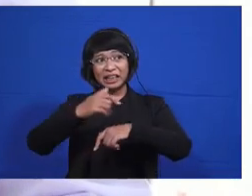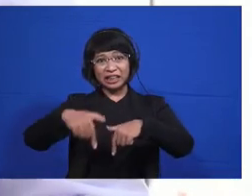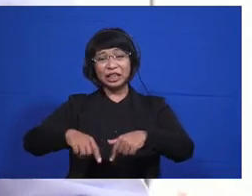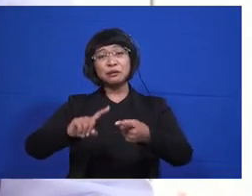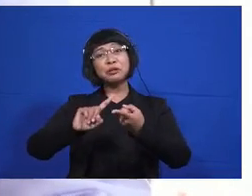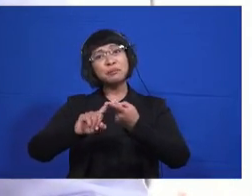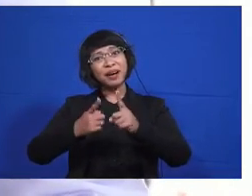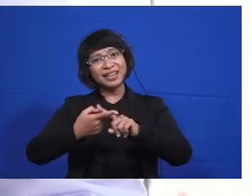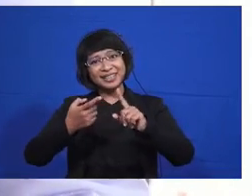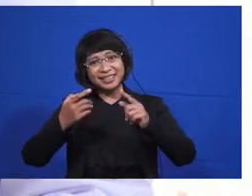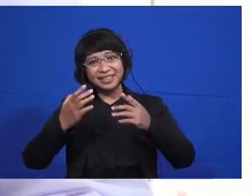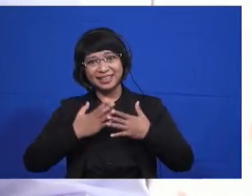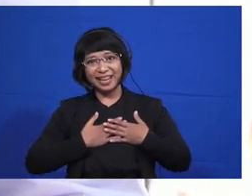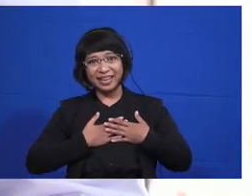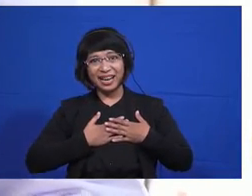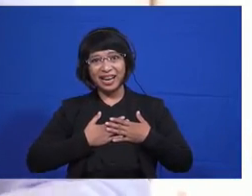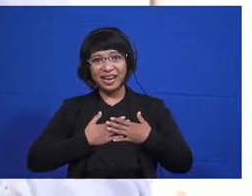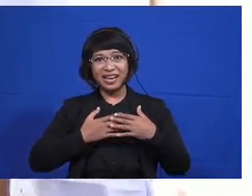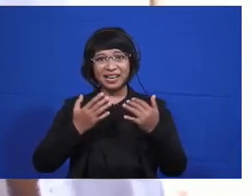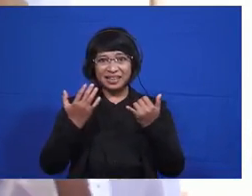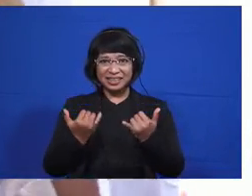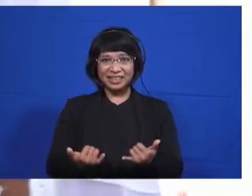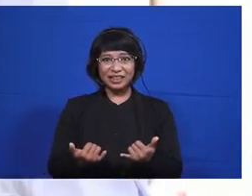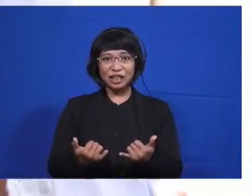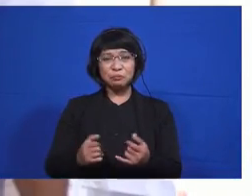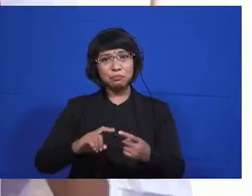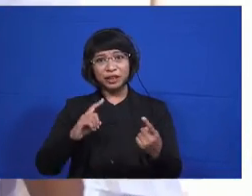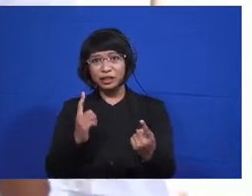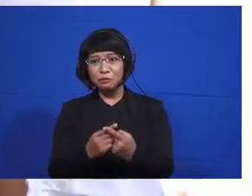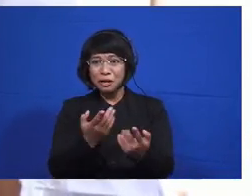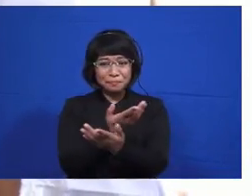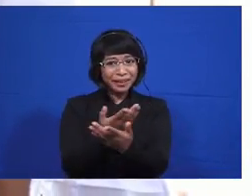sini. Ketika bertemu dengan mereka, ada satu hal yang